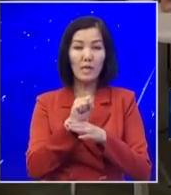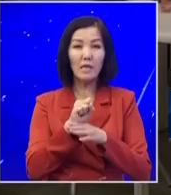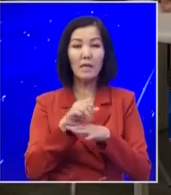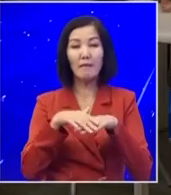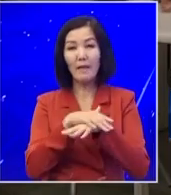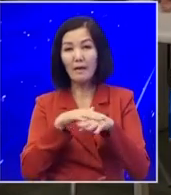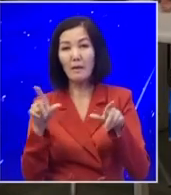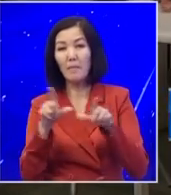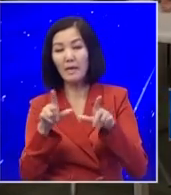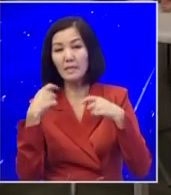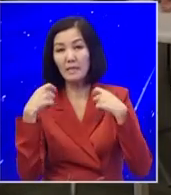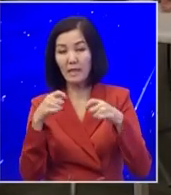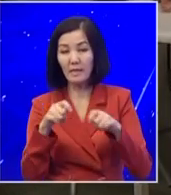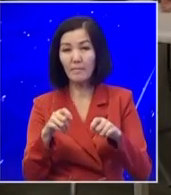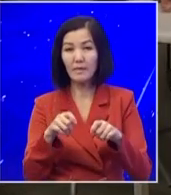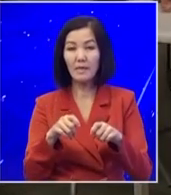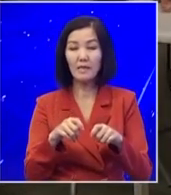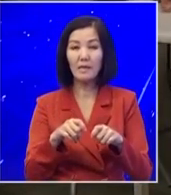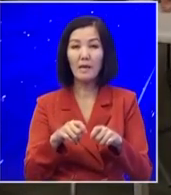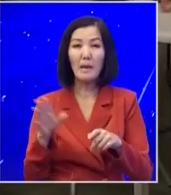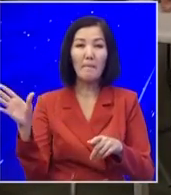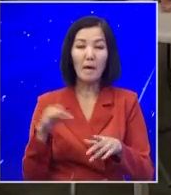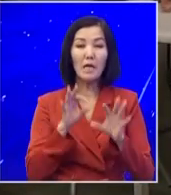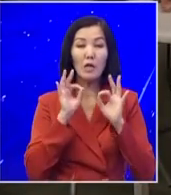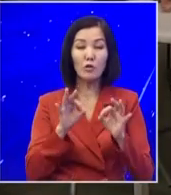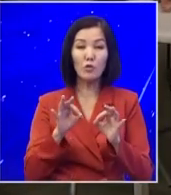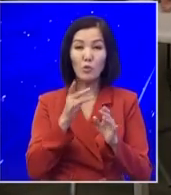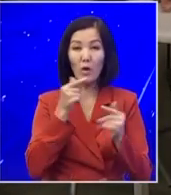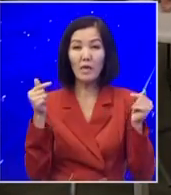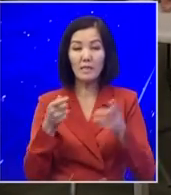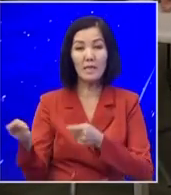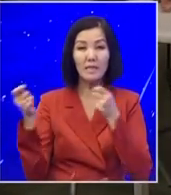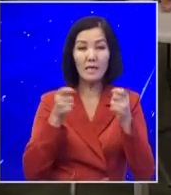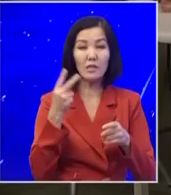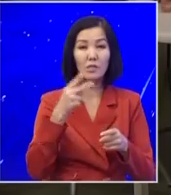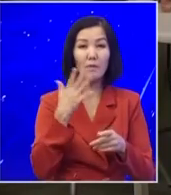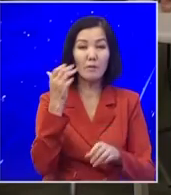шығарылады. Қажетті қоспалар әкелінеді. Барлығы уақытылы жеткізіледі. Бізде